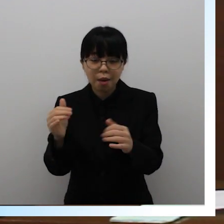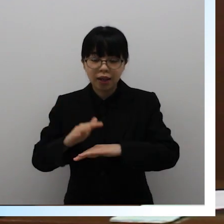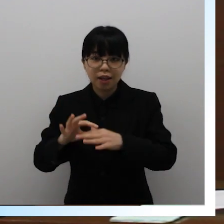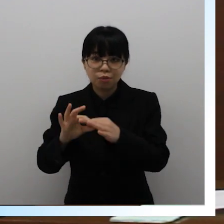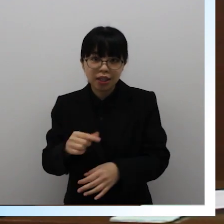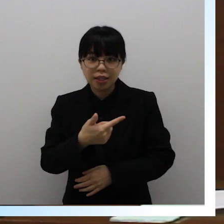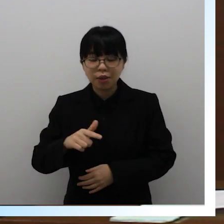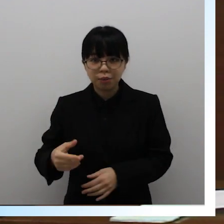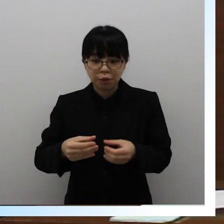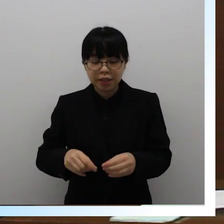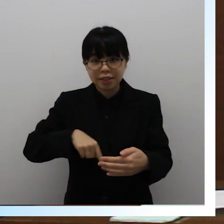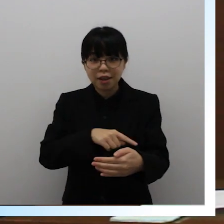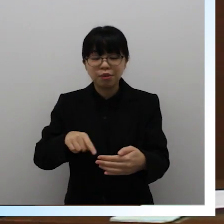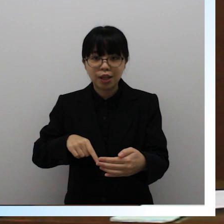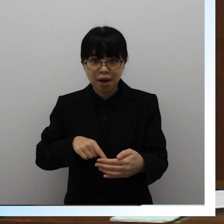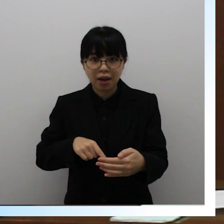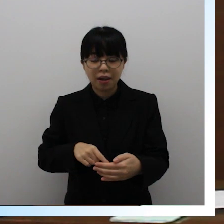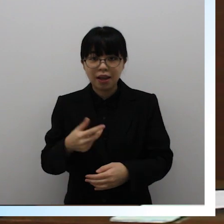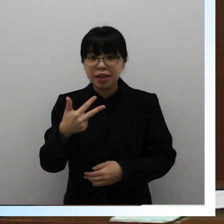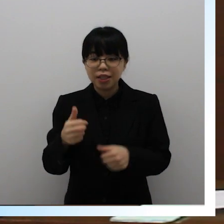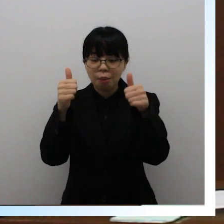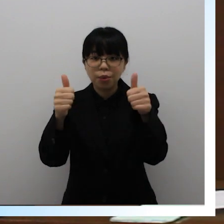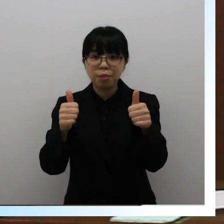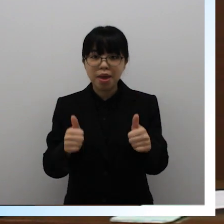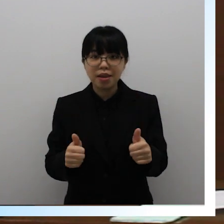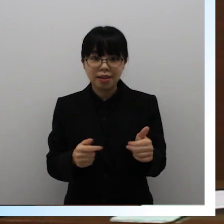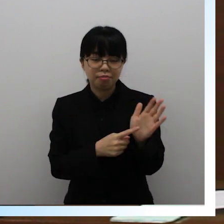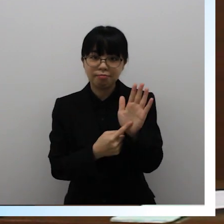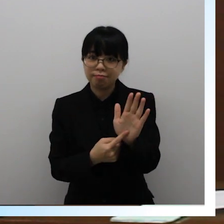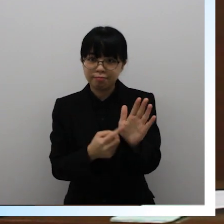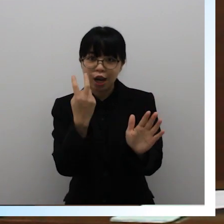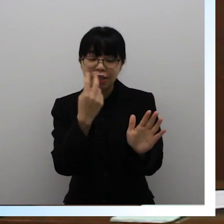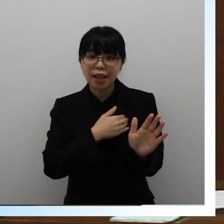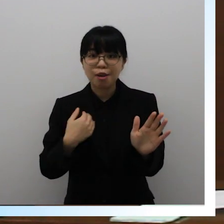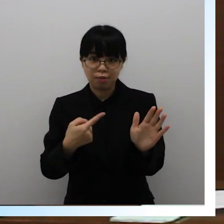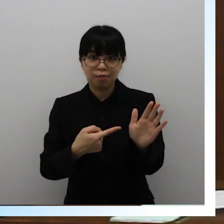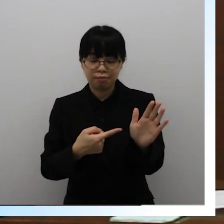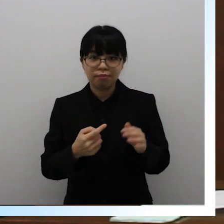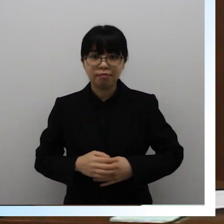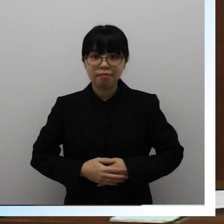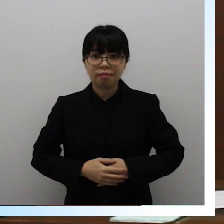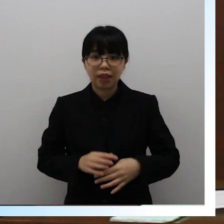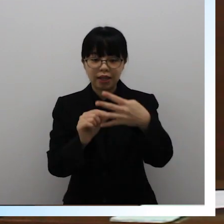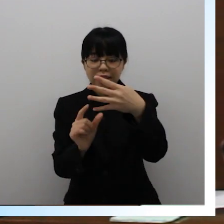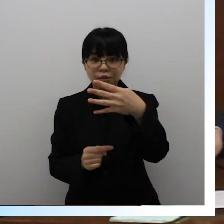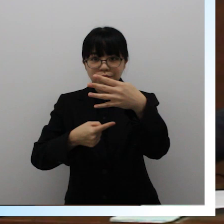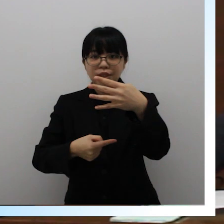の市長コラムにおいて、このページにリンクする二次元コードを載せております。私からは以上でござい